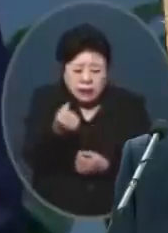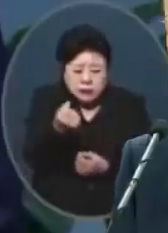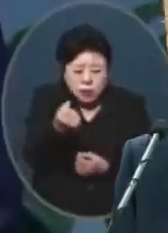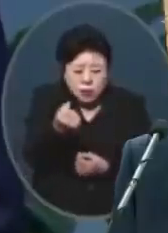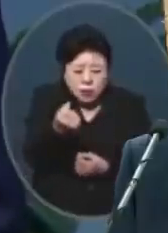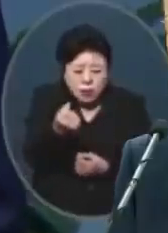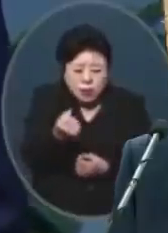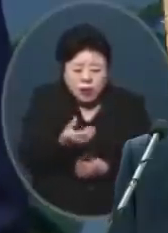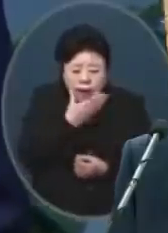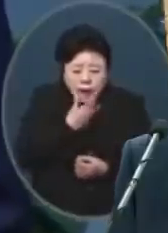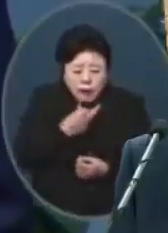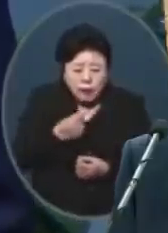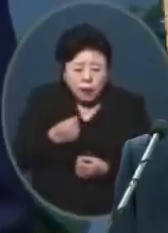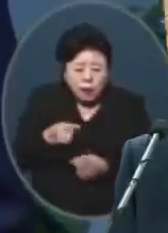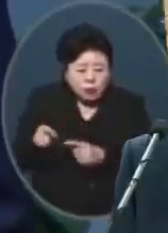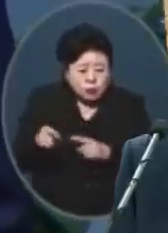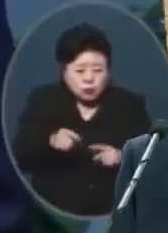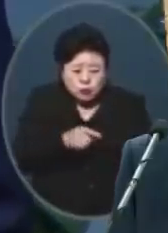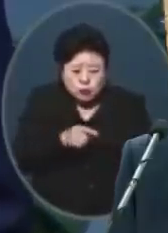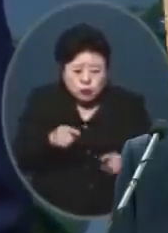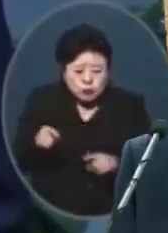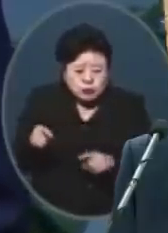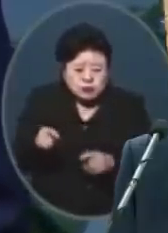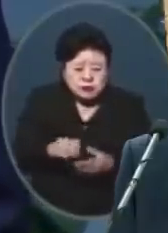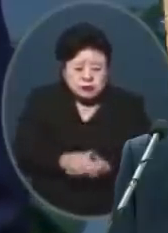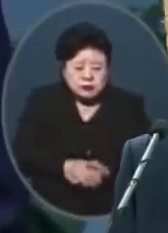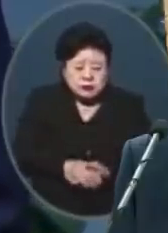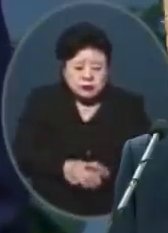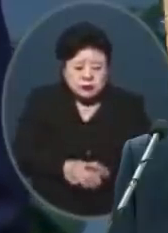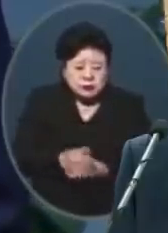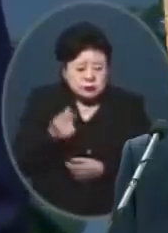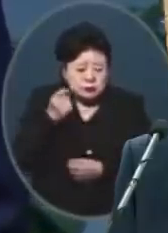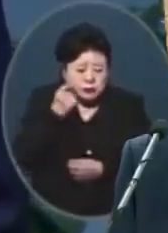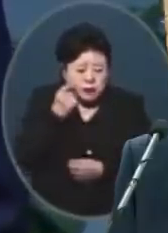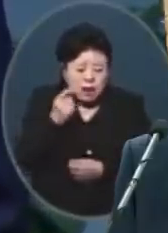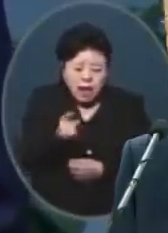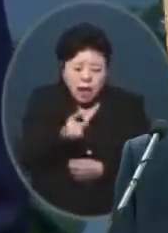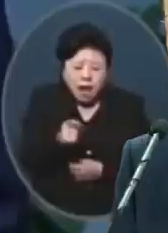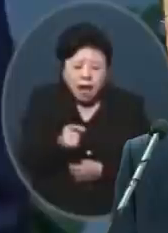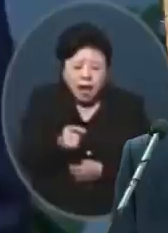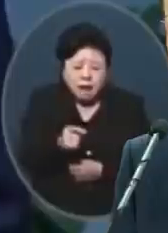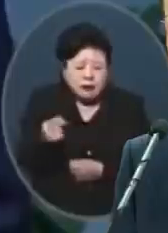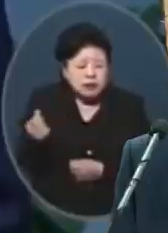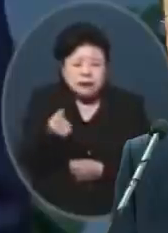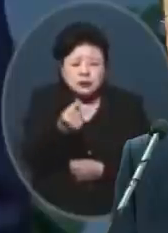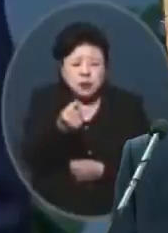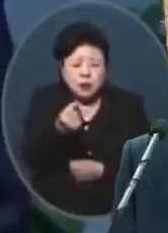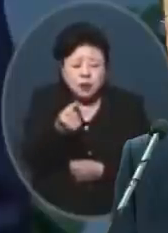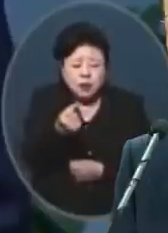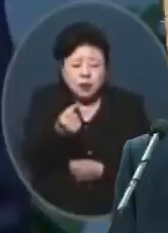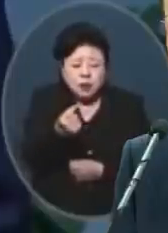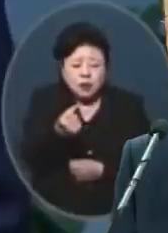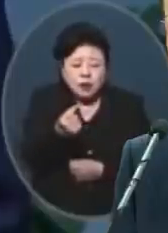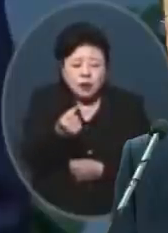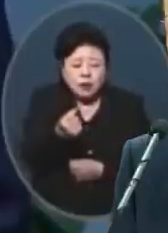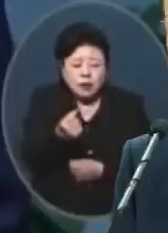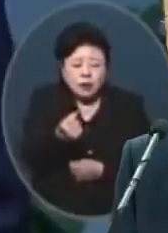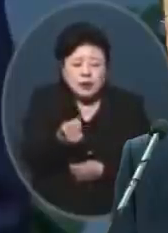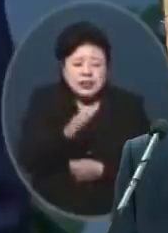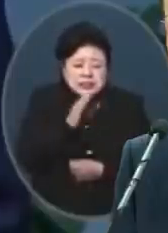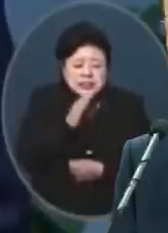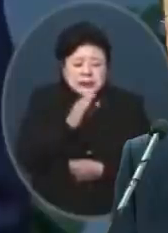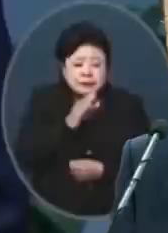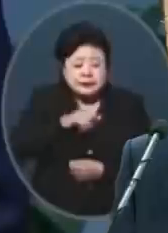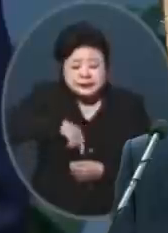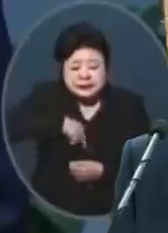가지고서 행복을 누리려고 하는데 아무리 그런 것을 가져도 참